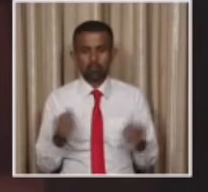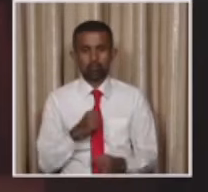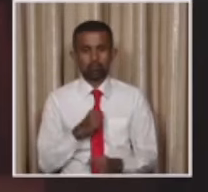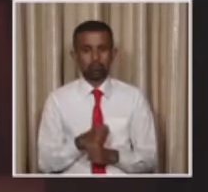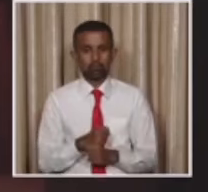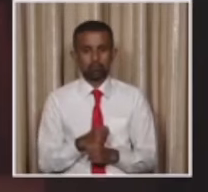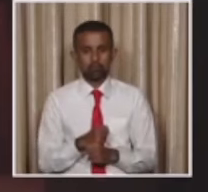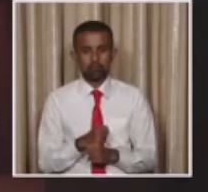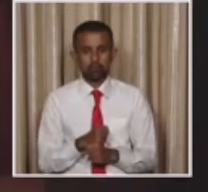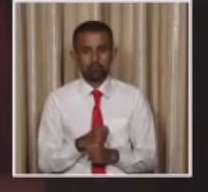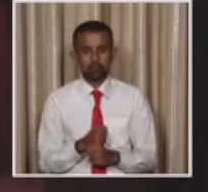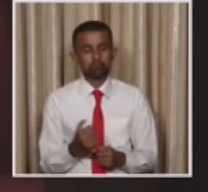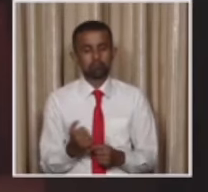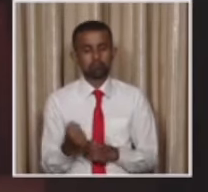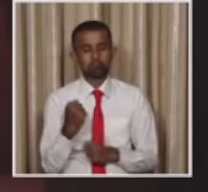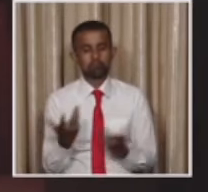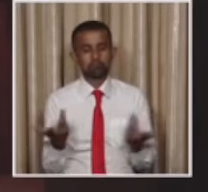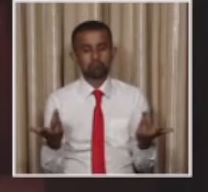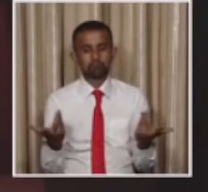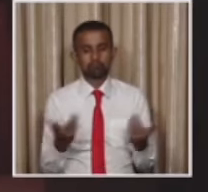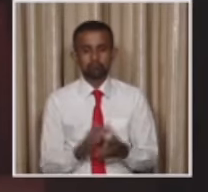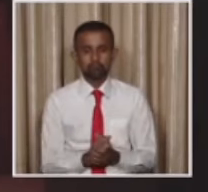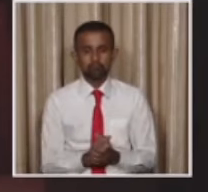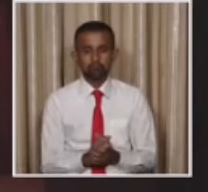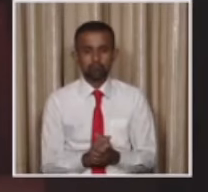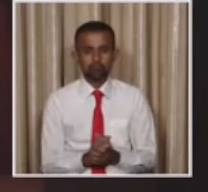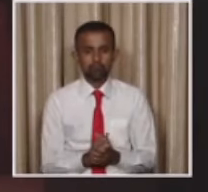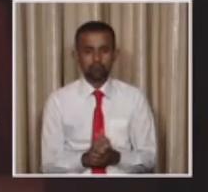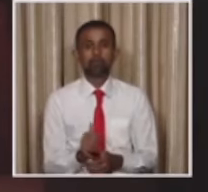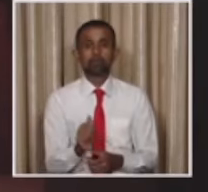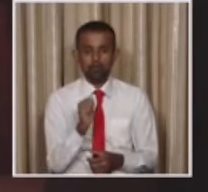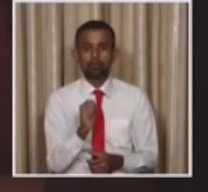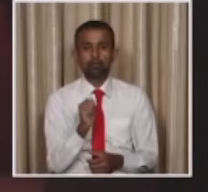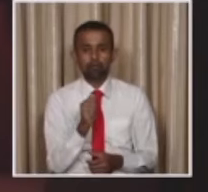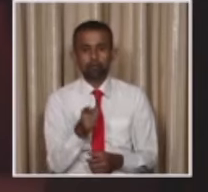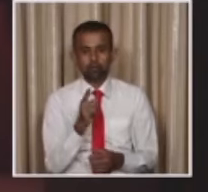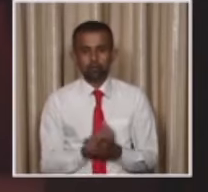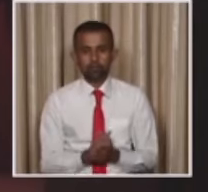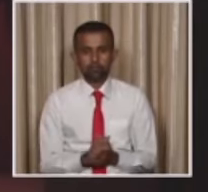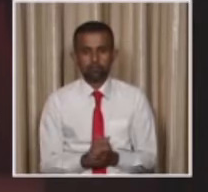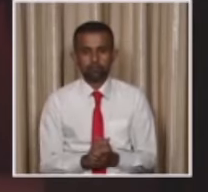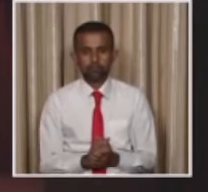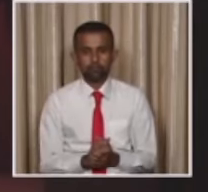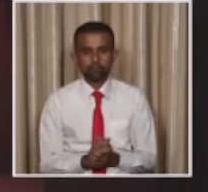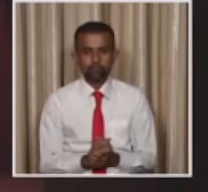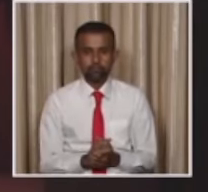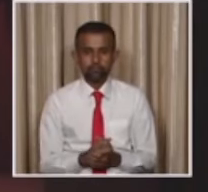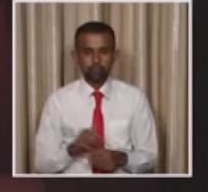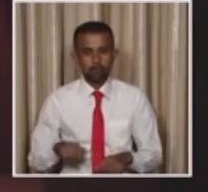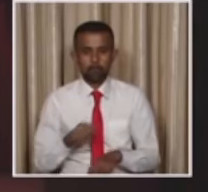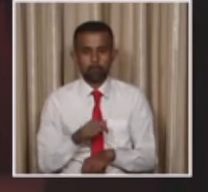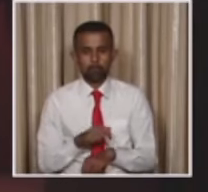රජයට හැකියාවක් නොපැවැත්තුණා. මොකද්ද මේ අසීරුකම? විශේෂයෙන්ම මේ වෙලාව